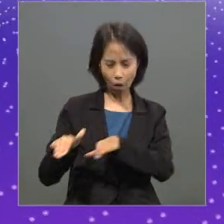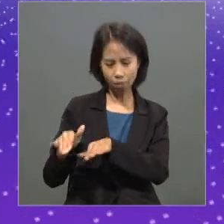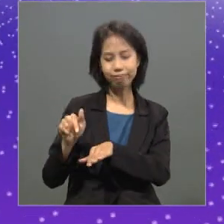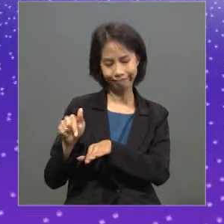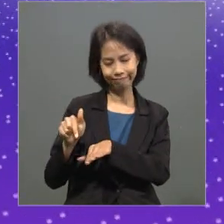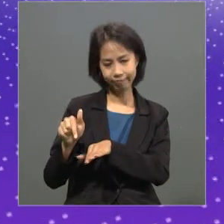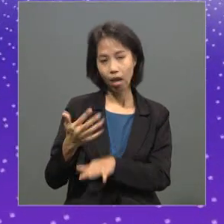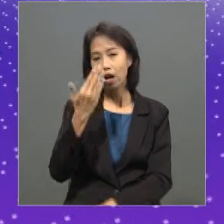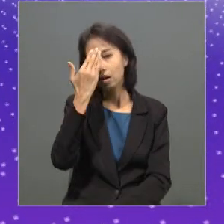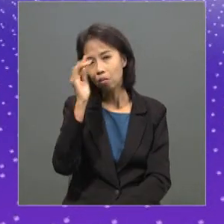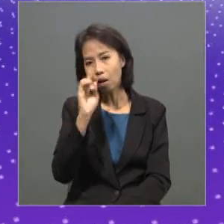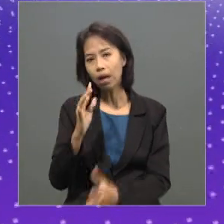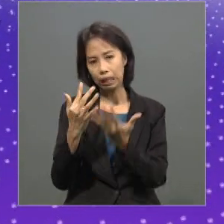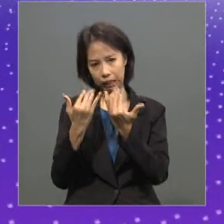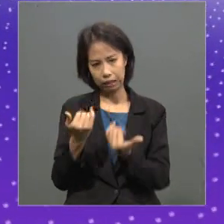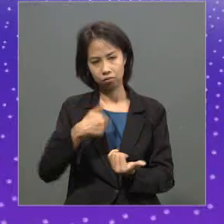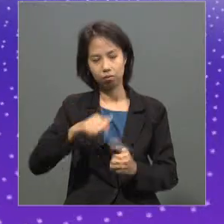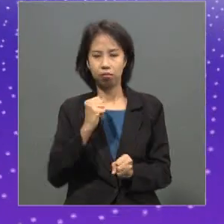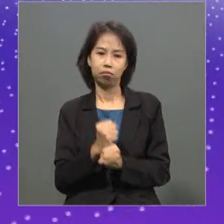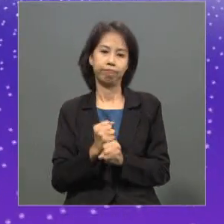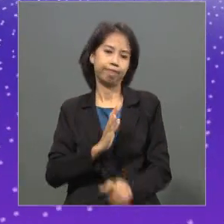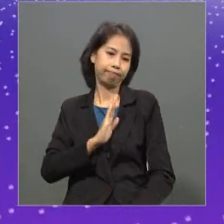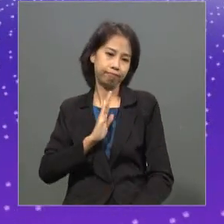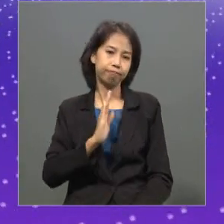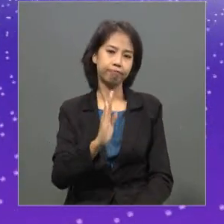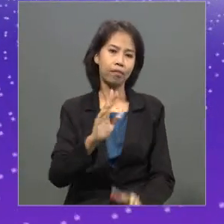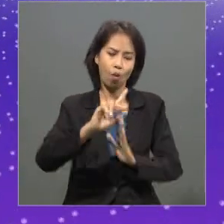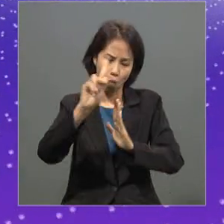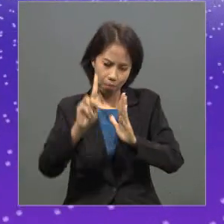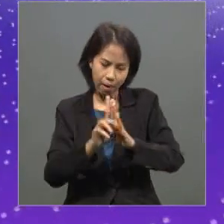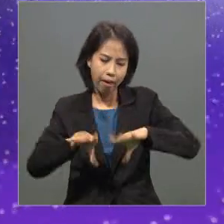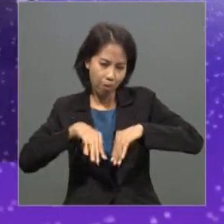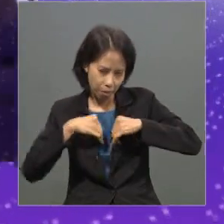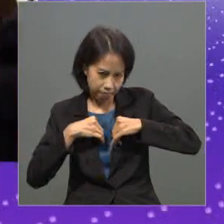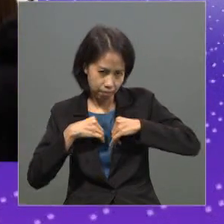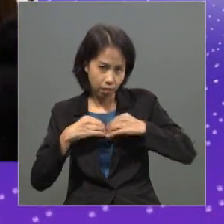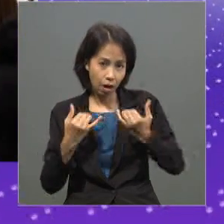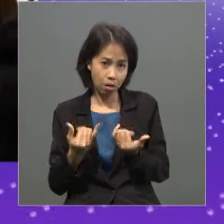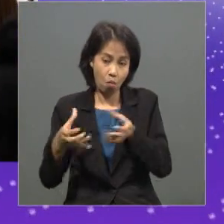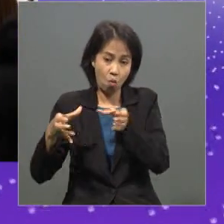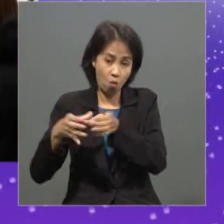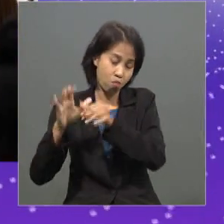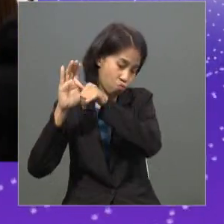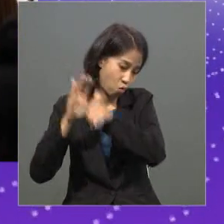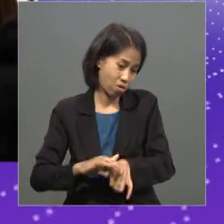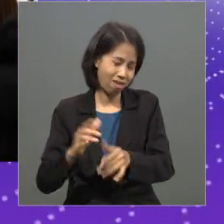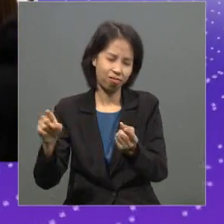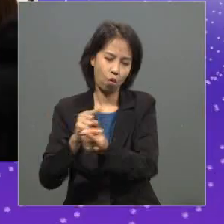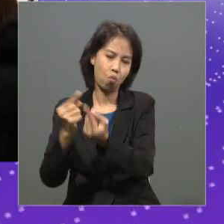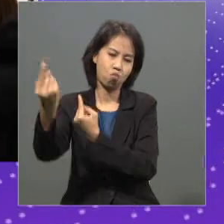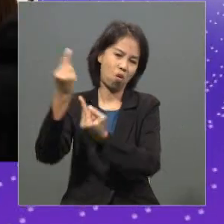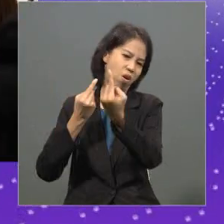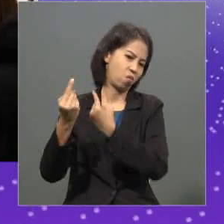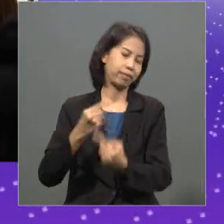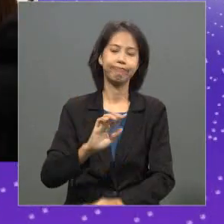เชื่อว่าเราก็ต่าเป็นสุจริตชนที่อยู่ภายใต้กฎหมายไม่ใช่การใช้กฎหมู่หรือกระแสสังคมในการที่จะ